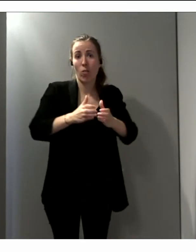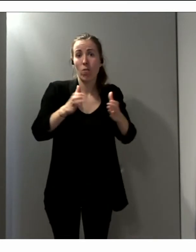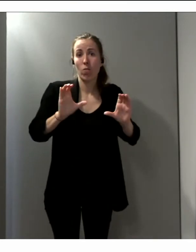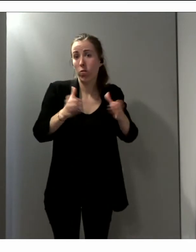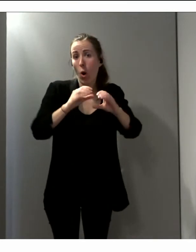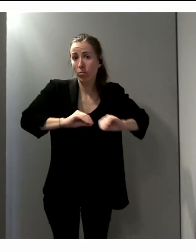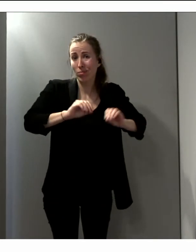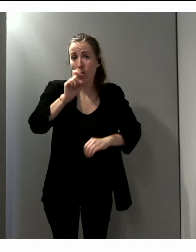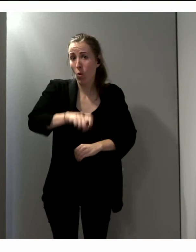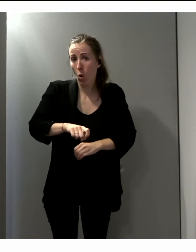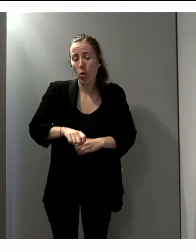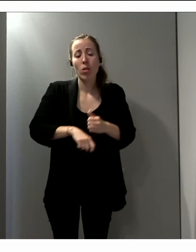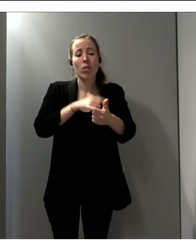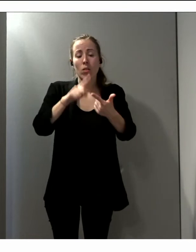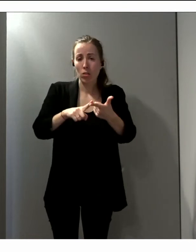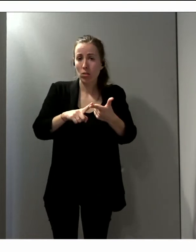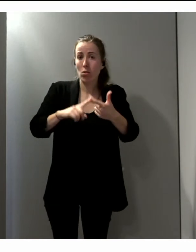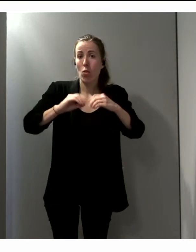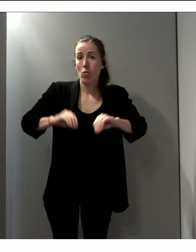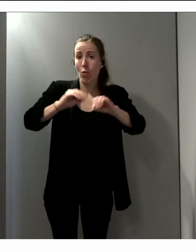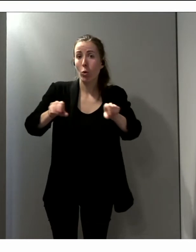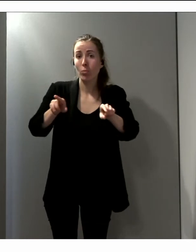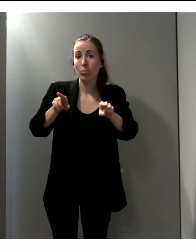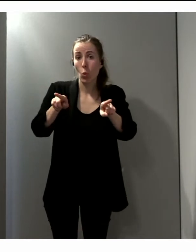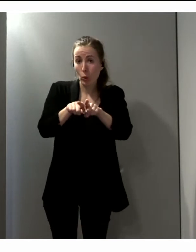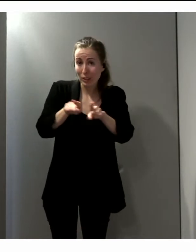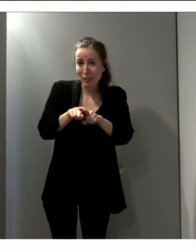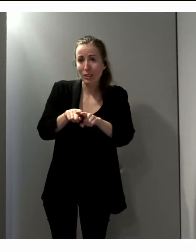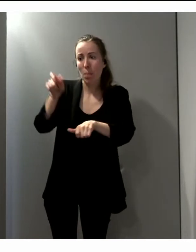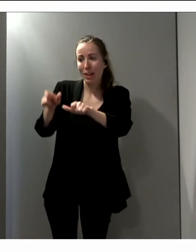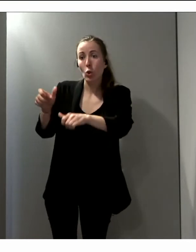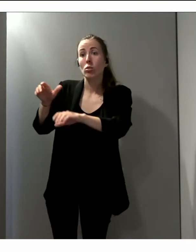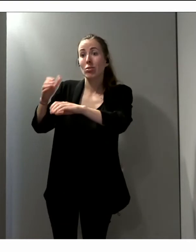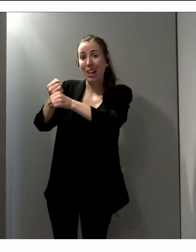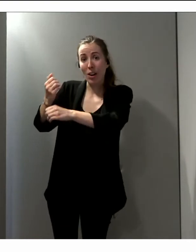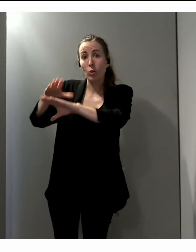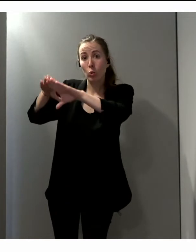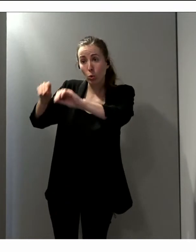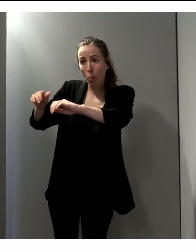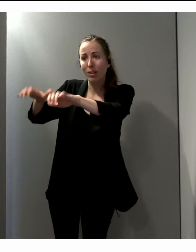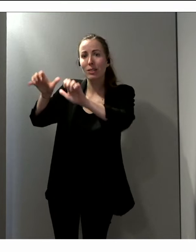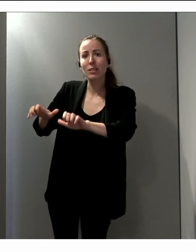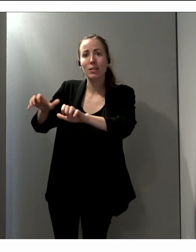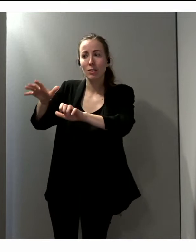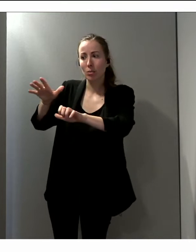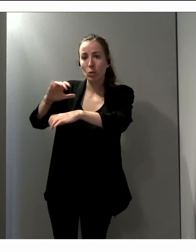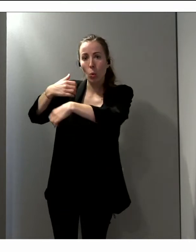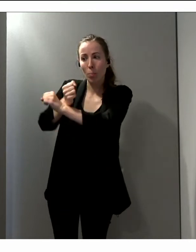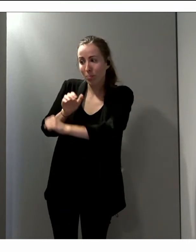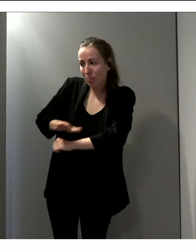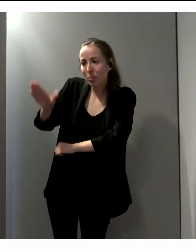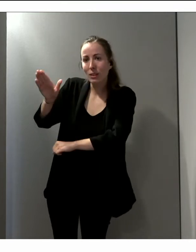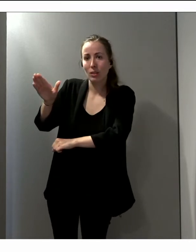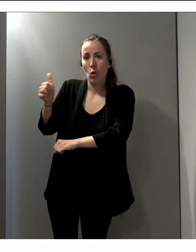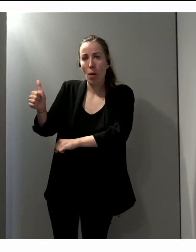aussi former les personnels de l'administration pénitentiaire pour